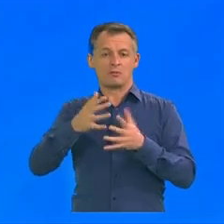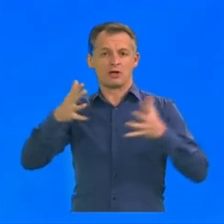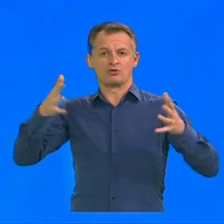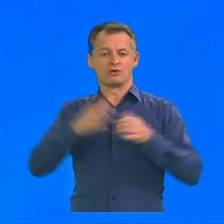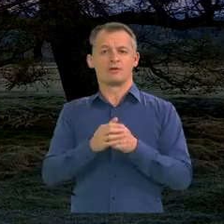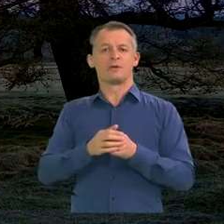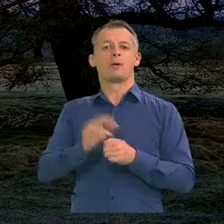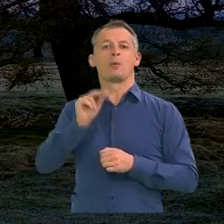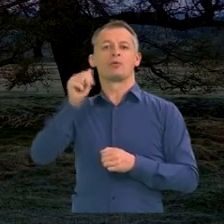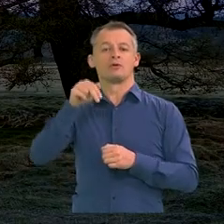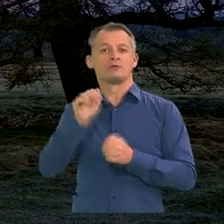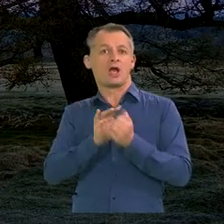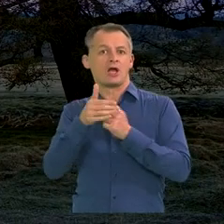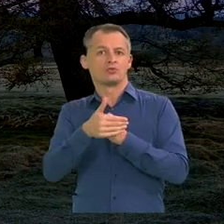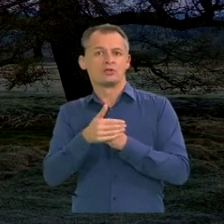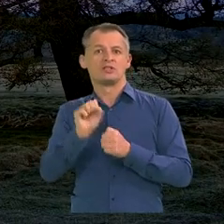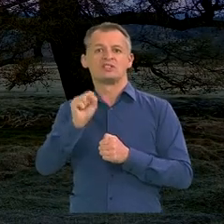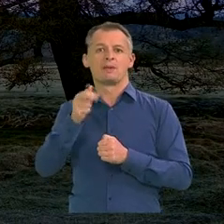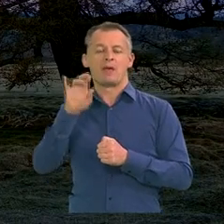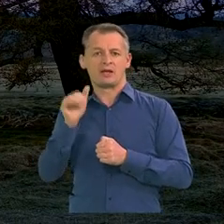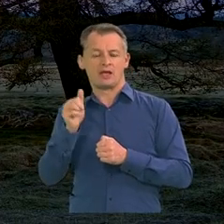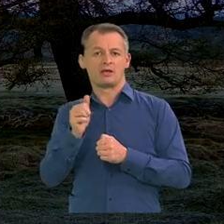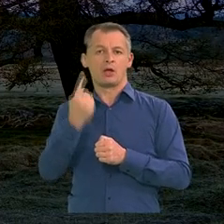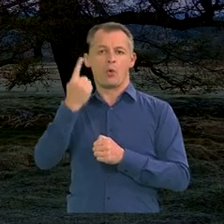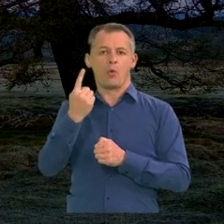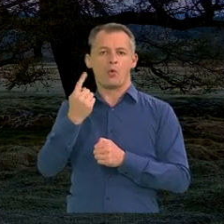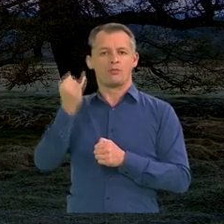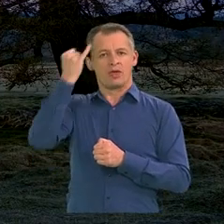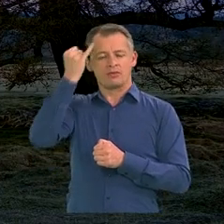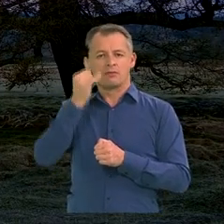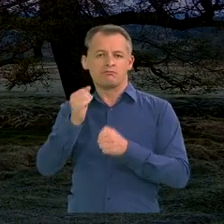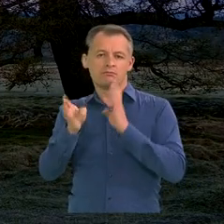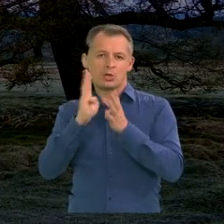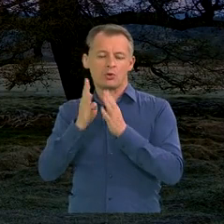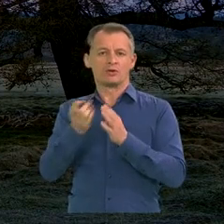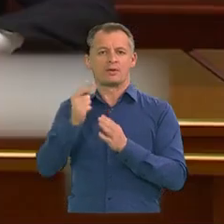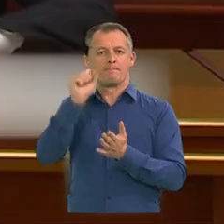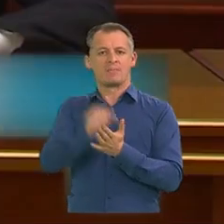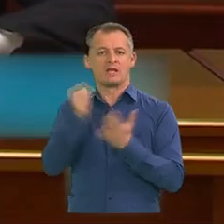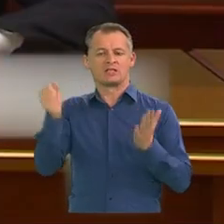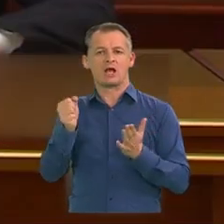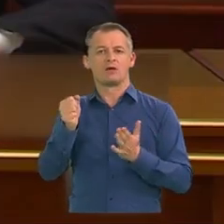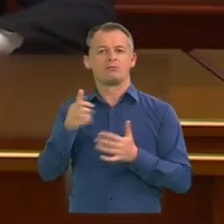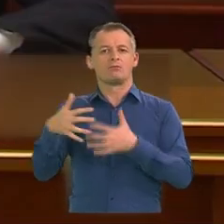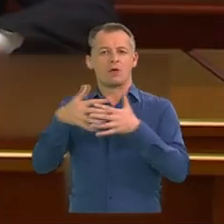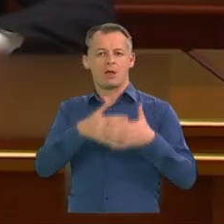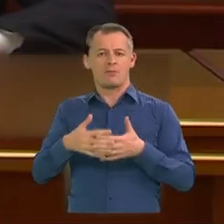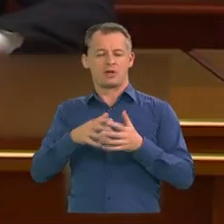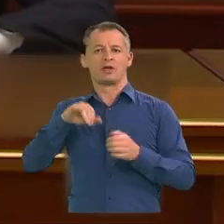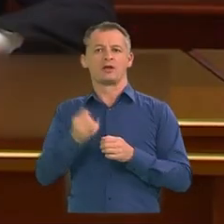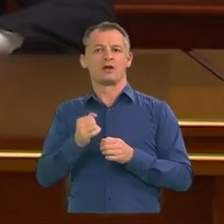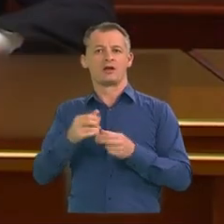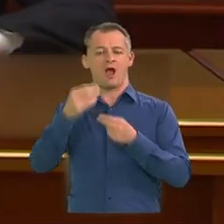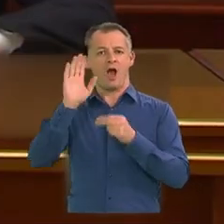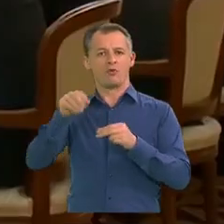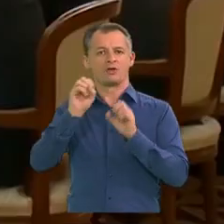calea Siberiei, s-ar ascunde într-un bunker. Este însă doar una din numeroasele speculații din presa occidentală, care citează însă surse rusești. De la